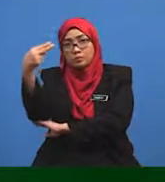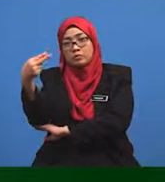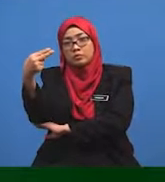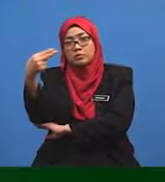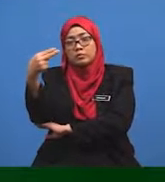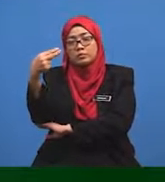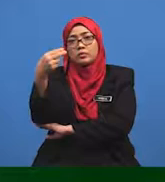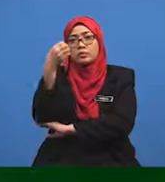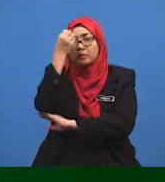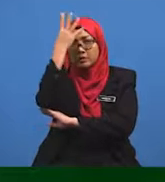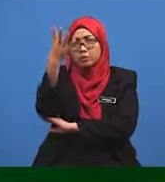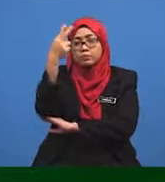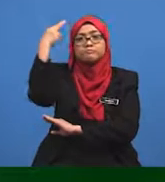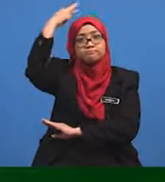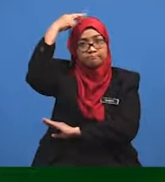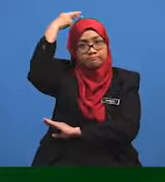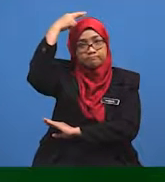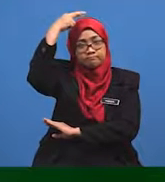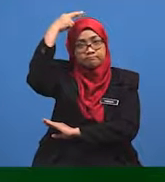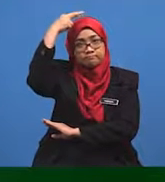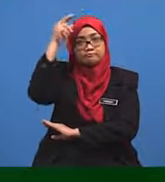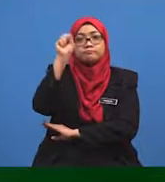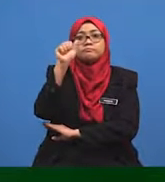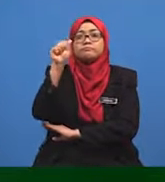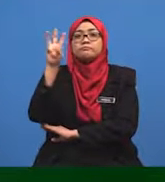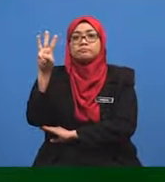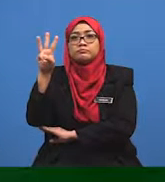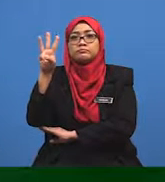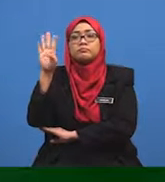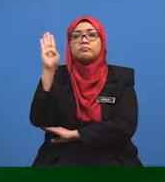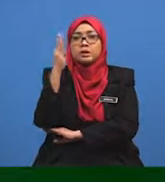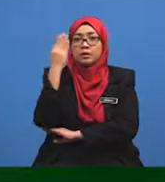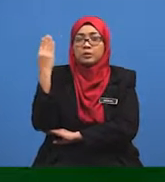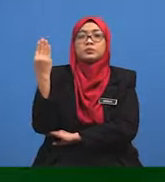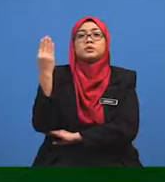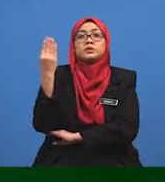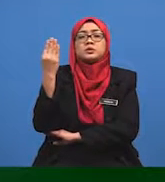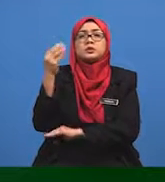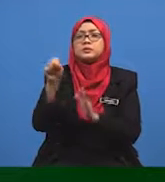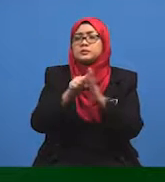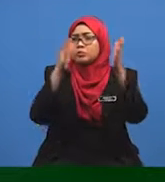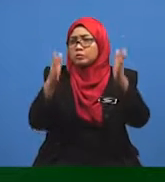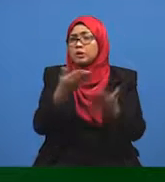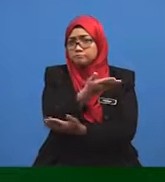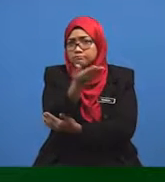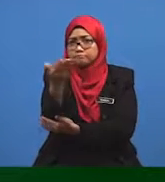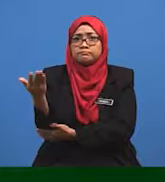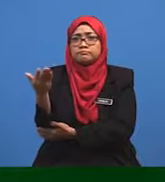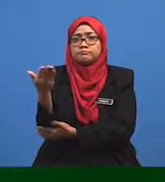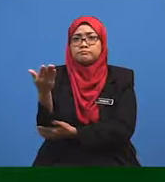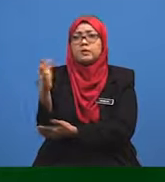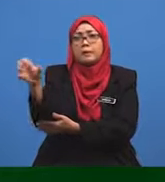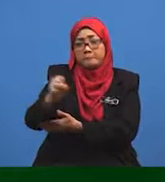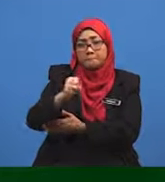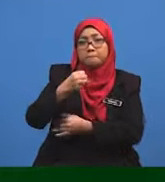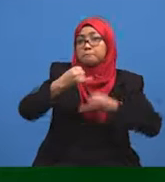alaihi wasallam, baginda telah bersabda bahawa sesungguhnya seorang kamu pergi mengambil seutas